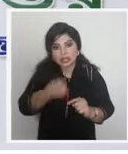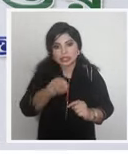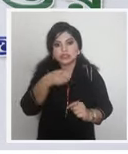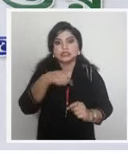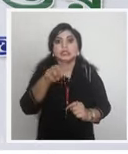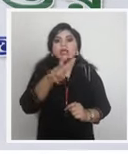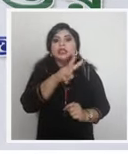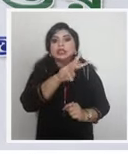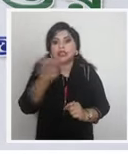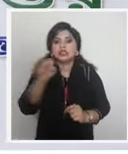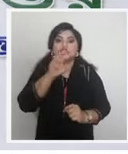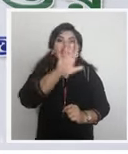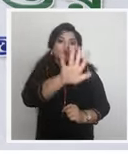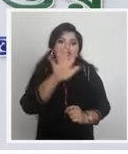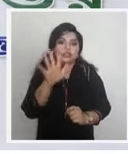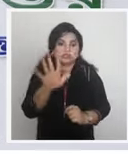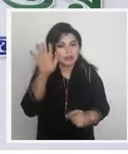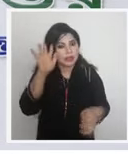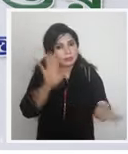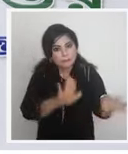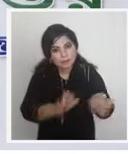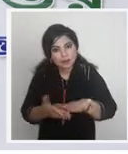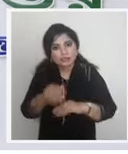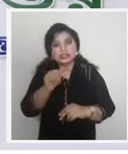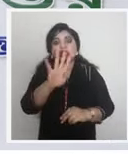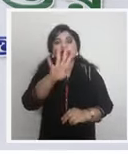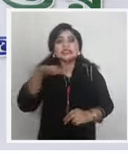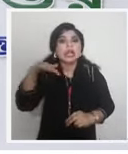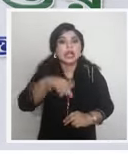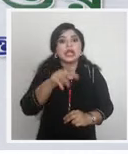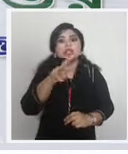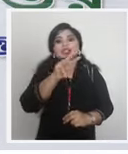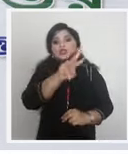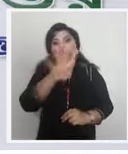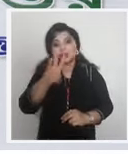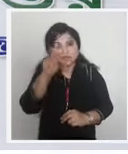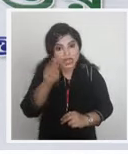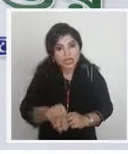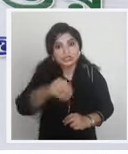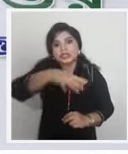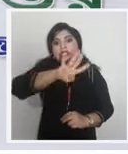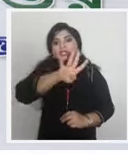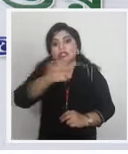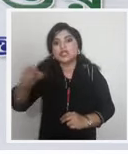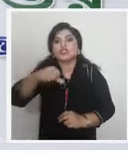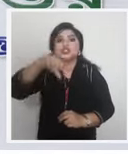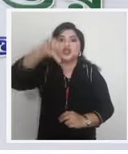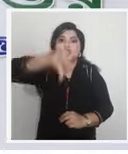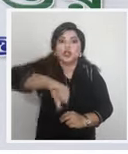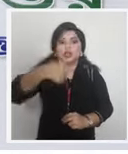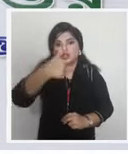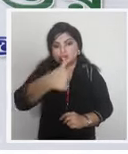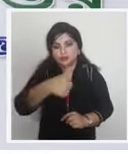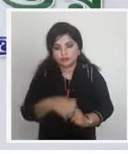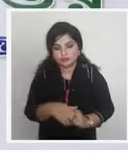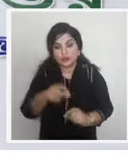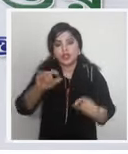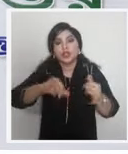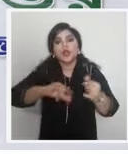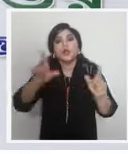79,41,791 জন। বিশ্বে মৃত্যুবরণ করেছেন 24 ঘন্টা 3,255 জন, এ পর্যন্ত মৃত্যুবরণ করেছেন